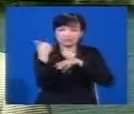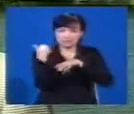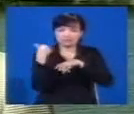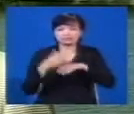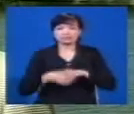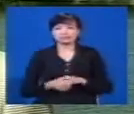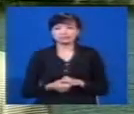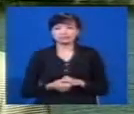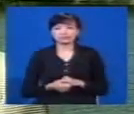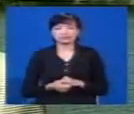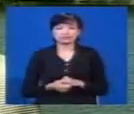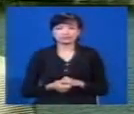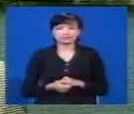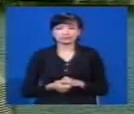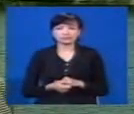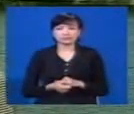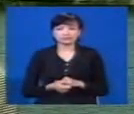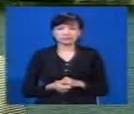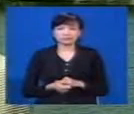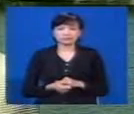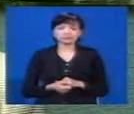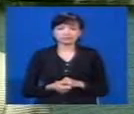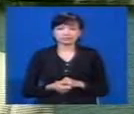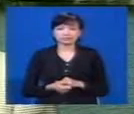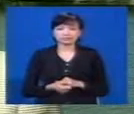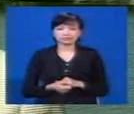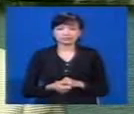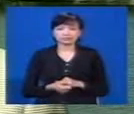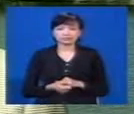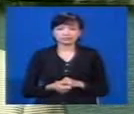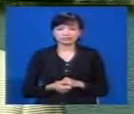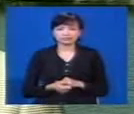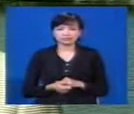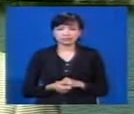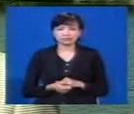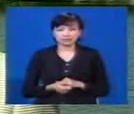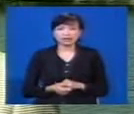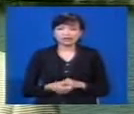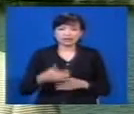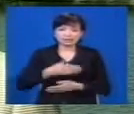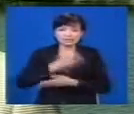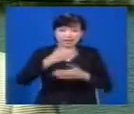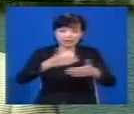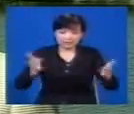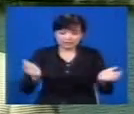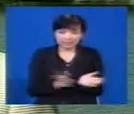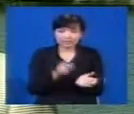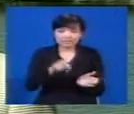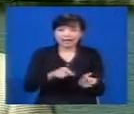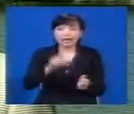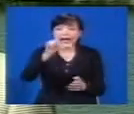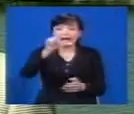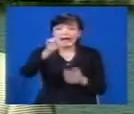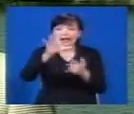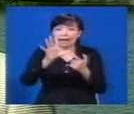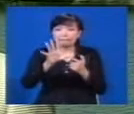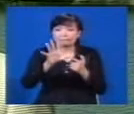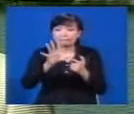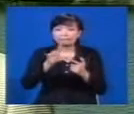นะครับเข้าไปในอำเภอปักธงชัยนะครับสำหรับลำนางรองเนี่ยอยากเรียนว่าจริงๆก็เป็นเรื่องที่ดีนะเพ